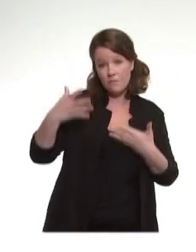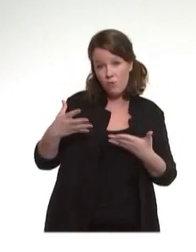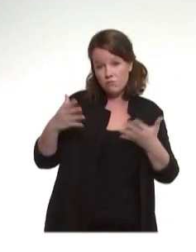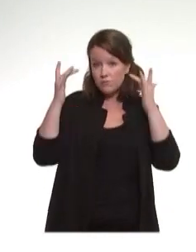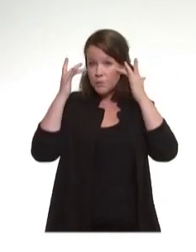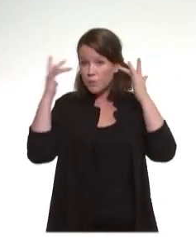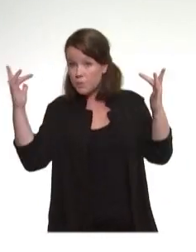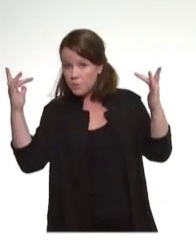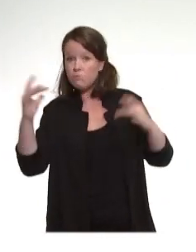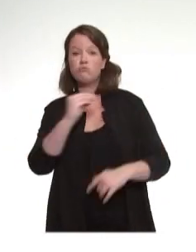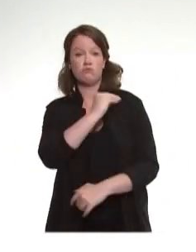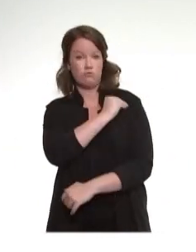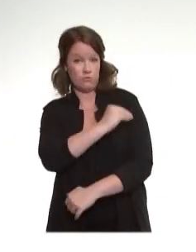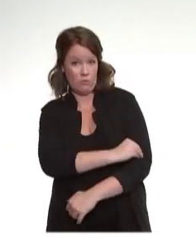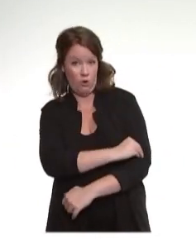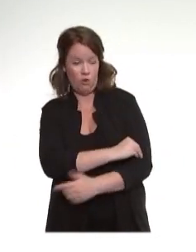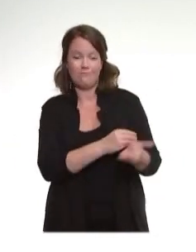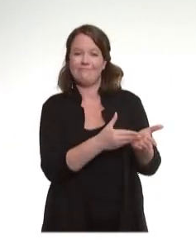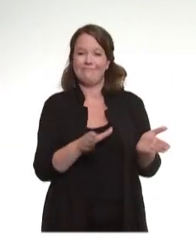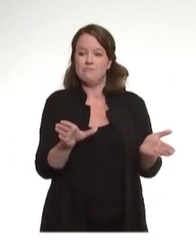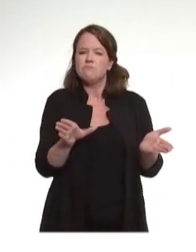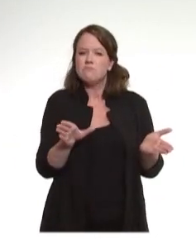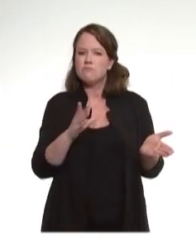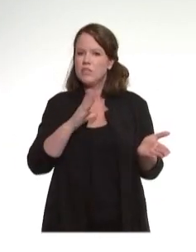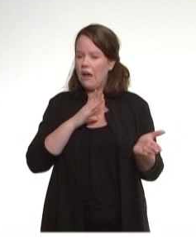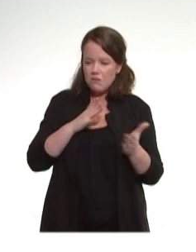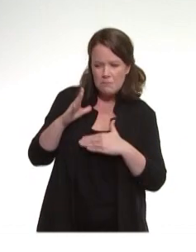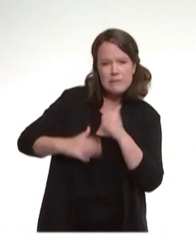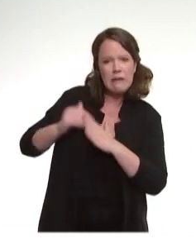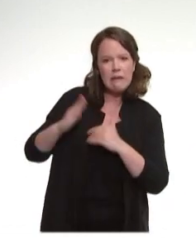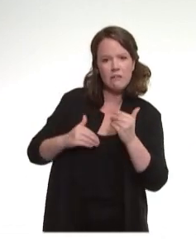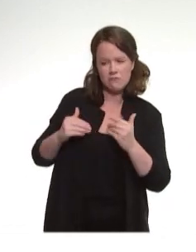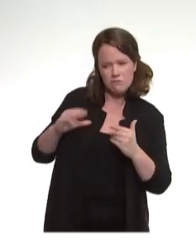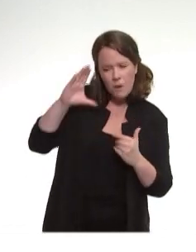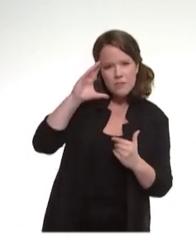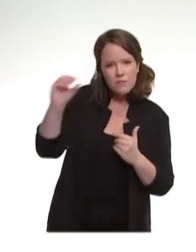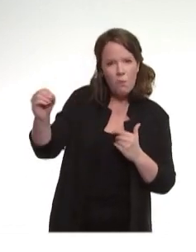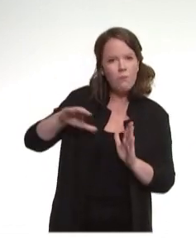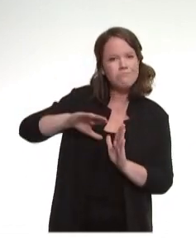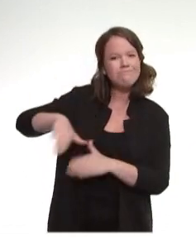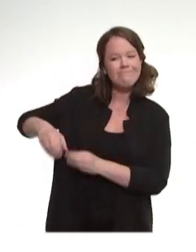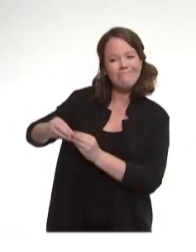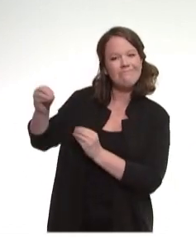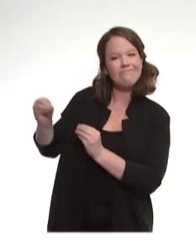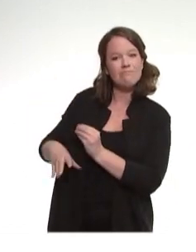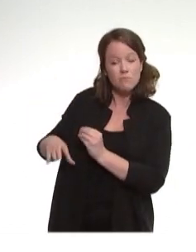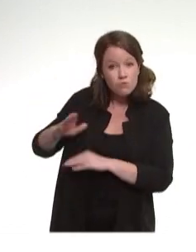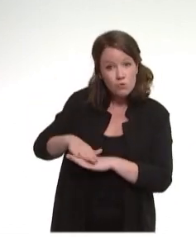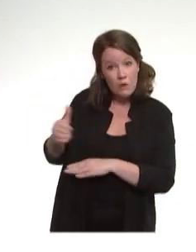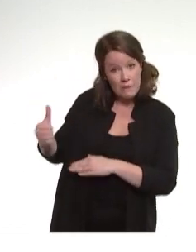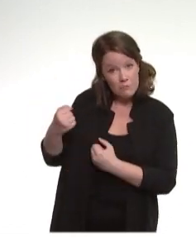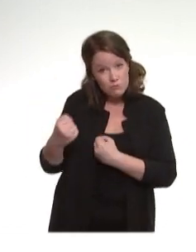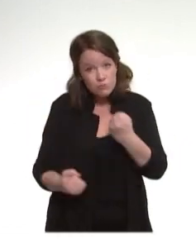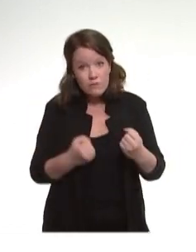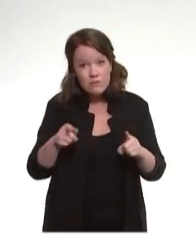sport mais certaines activités en étaient exclus alors qu'elles sont directement impactés par les conséquences de la crise